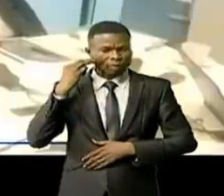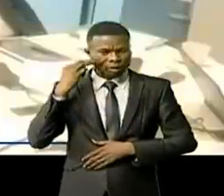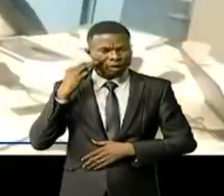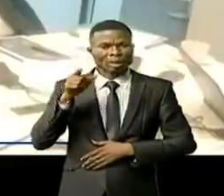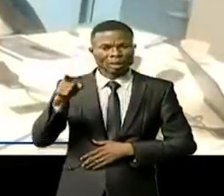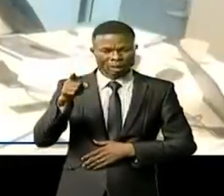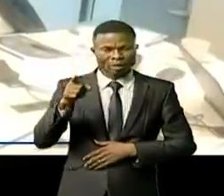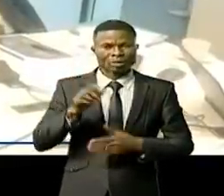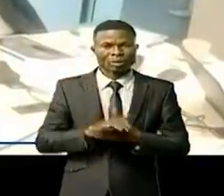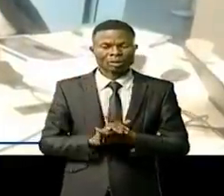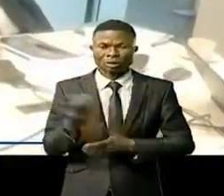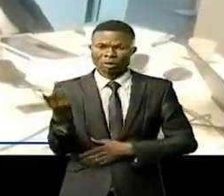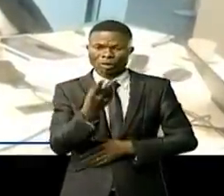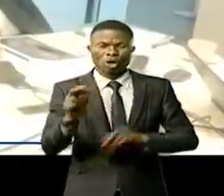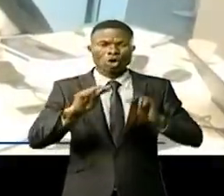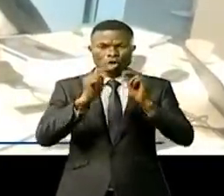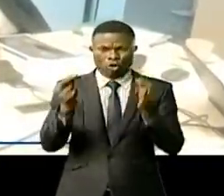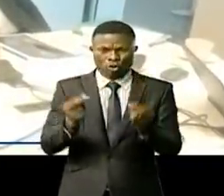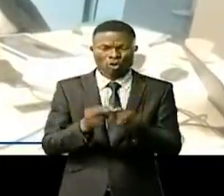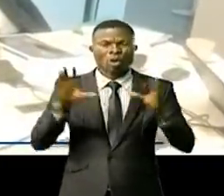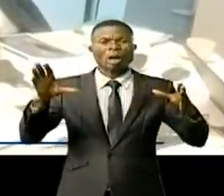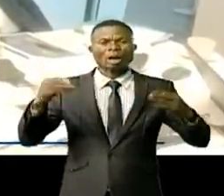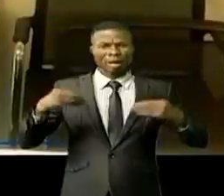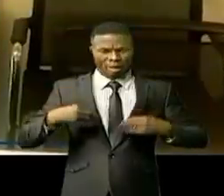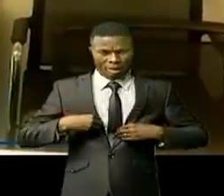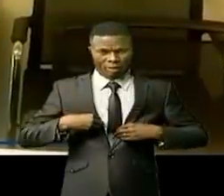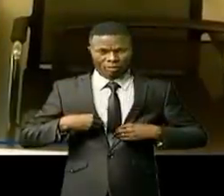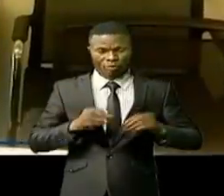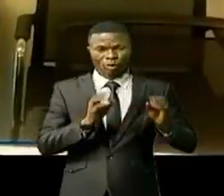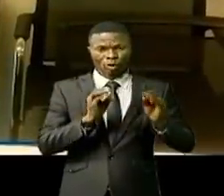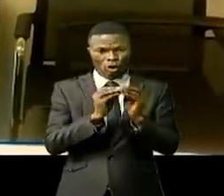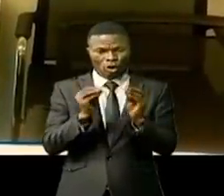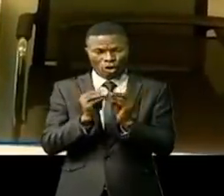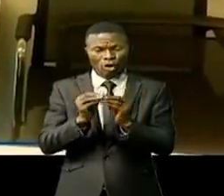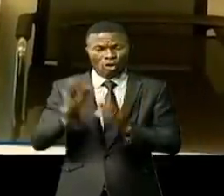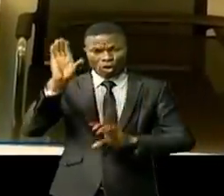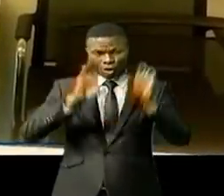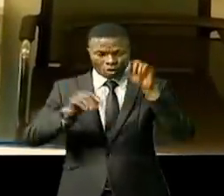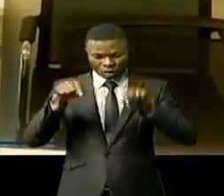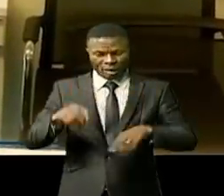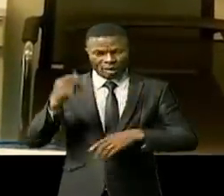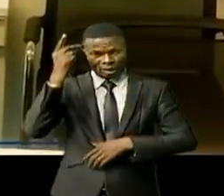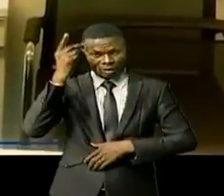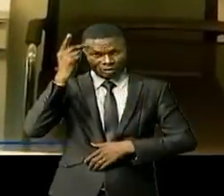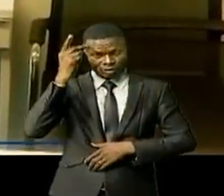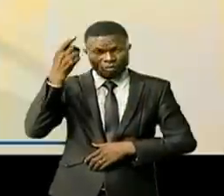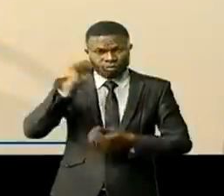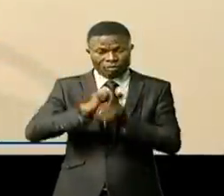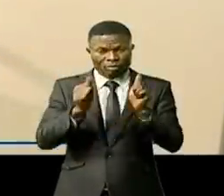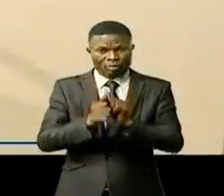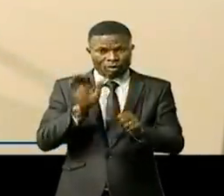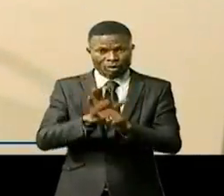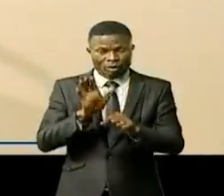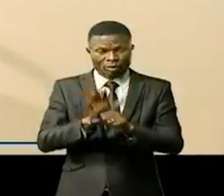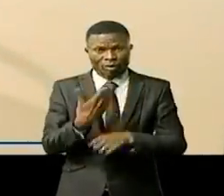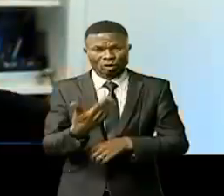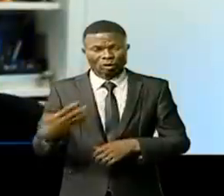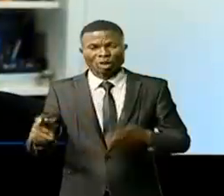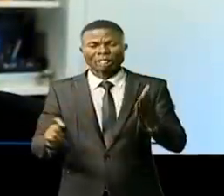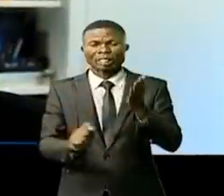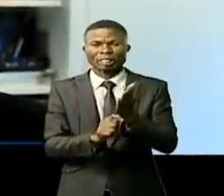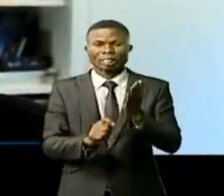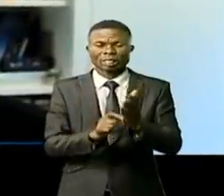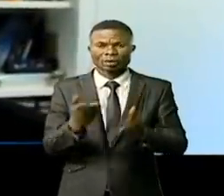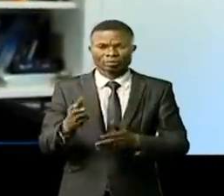concernés. Les deux parties se sont convenues de la tenue d'une réunion scientifique à Kinshasa sur les différents aspects techniques.